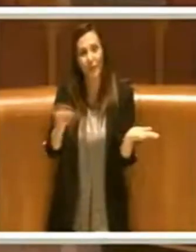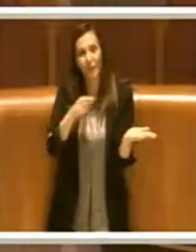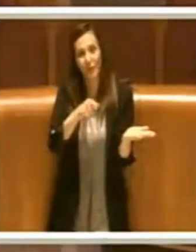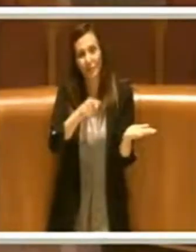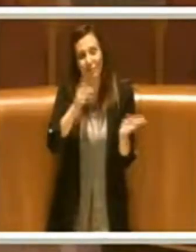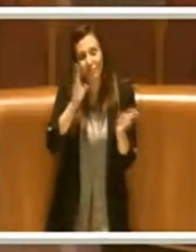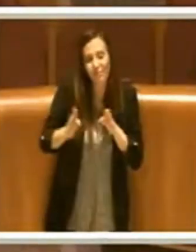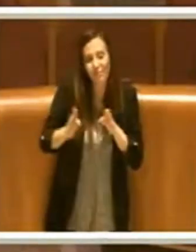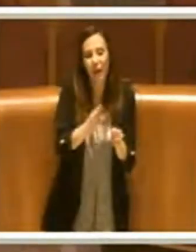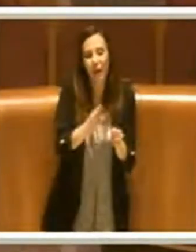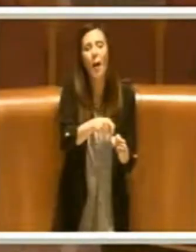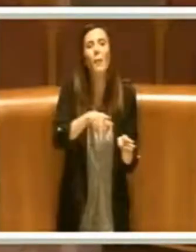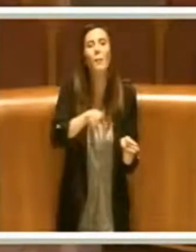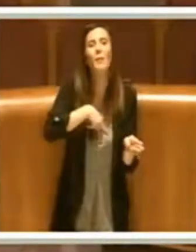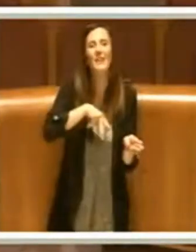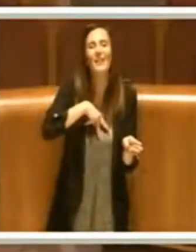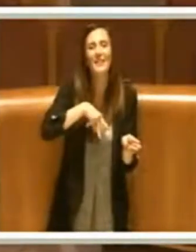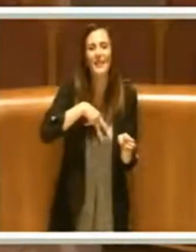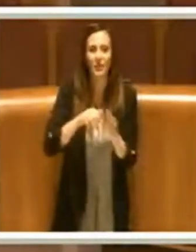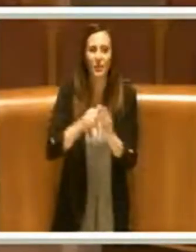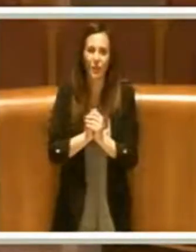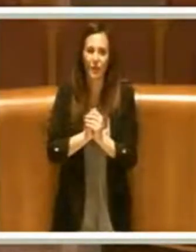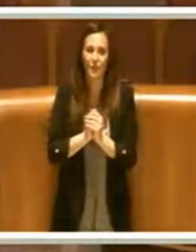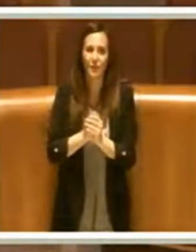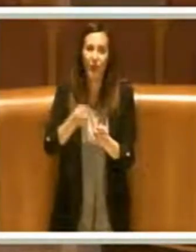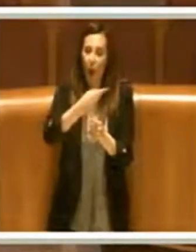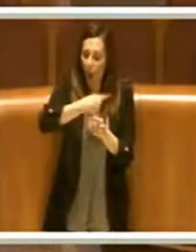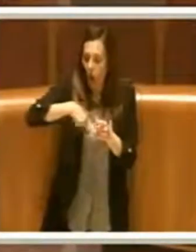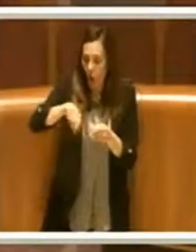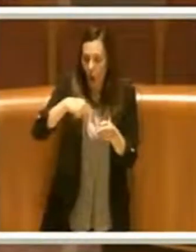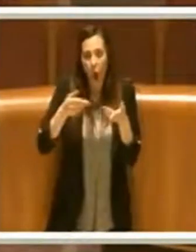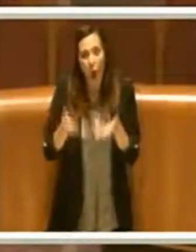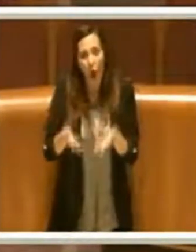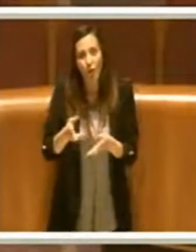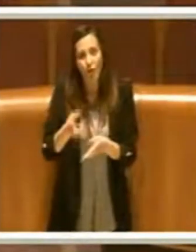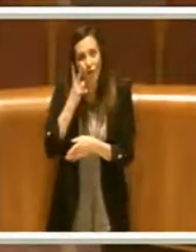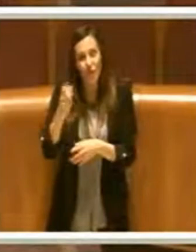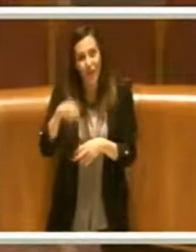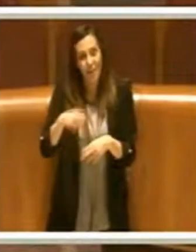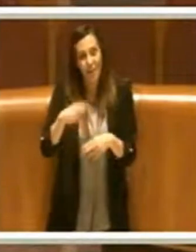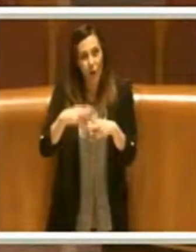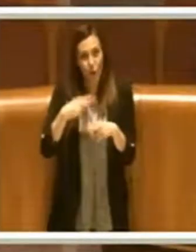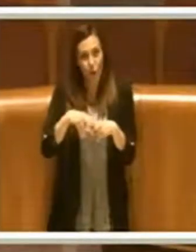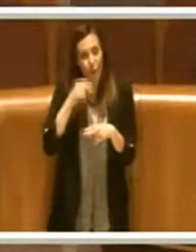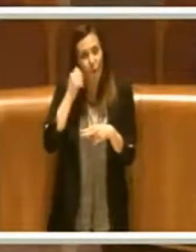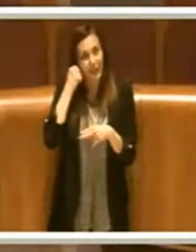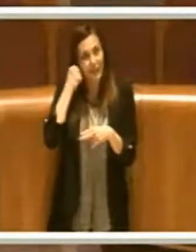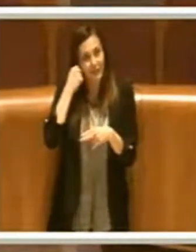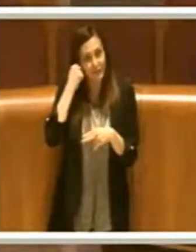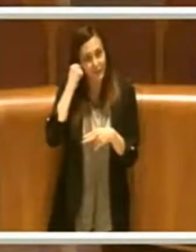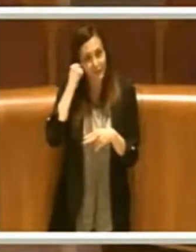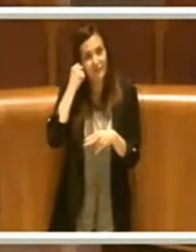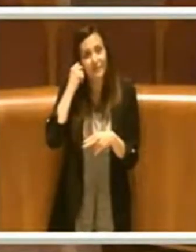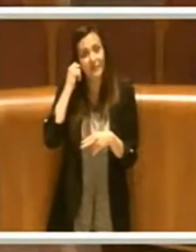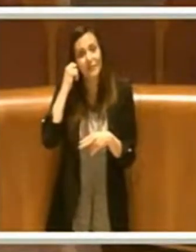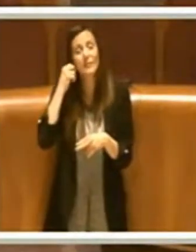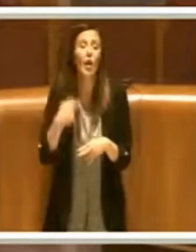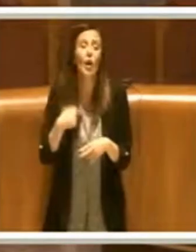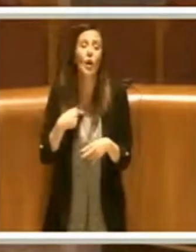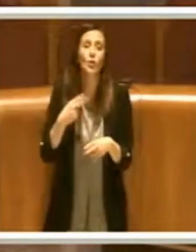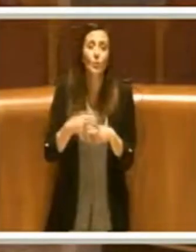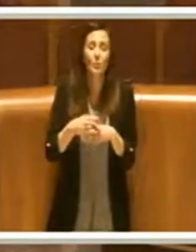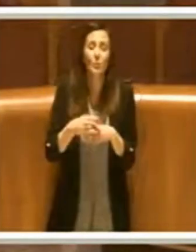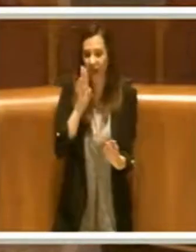alla privatizzazione. Noi oggi quindi ci troviamo di fronte a Roma a dover